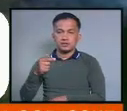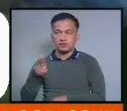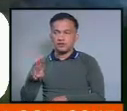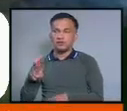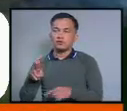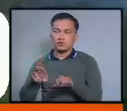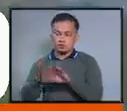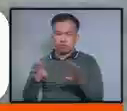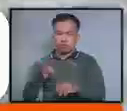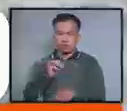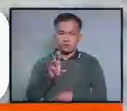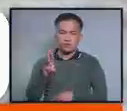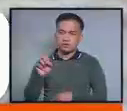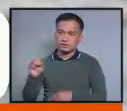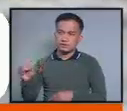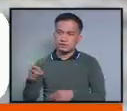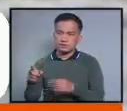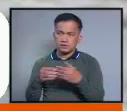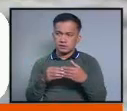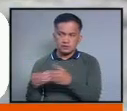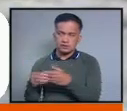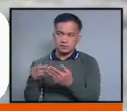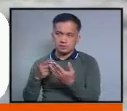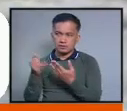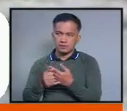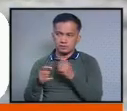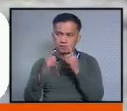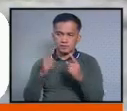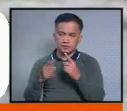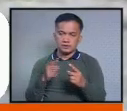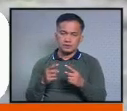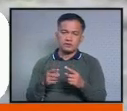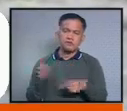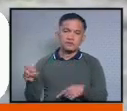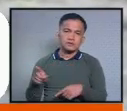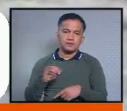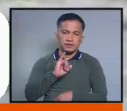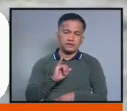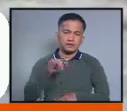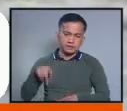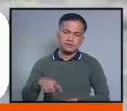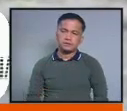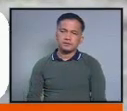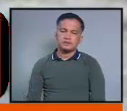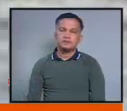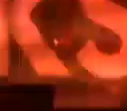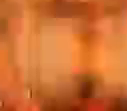naman ang MWSS na siyang nangunguna sa proyekto na makipagdialogo sa mga